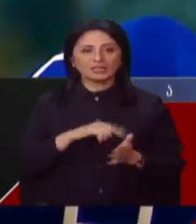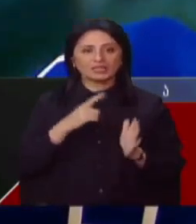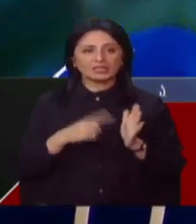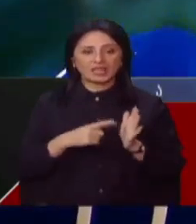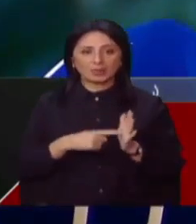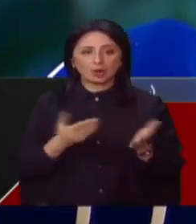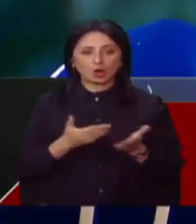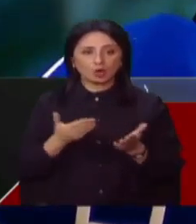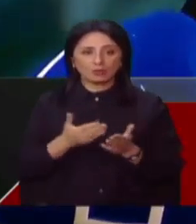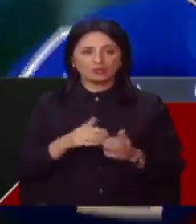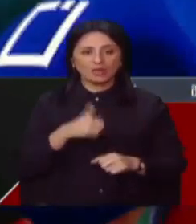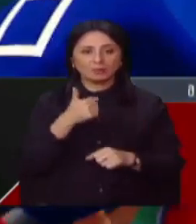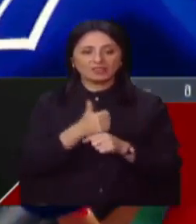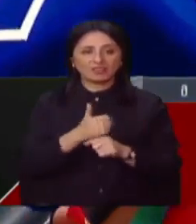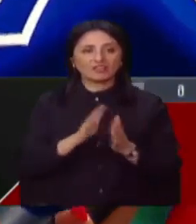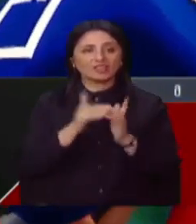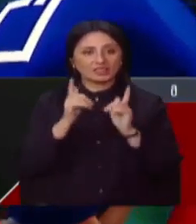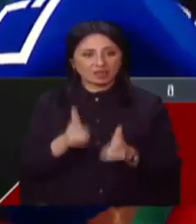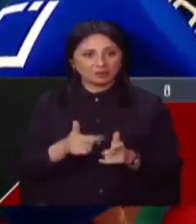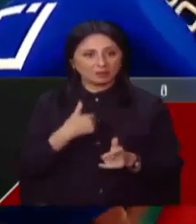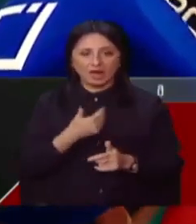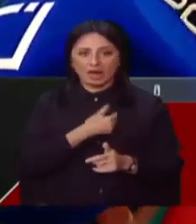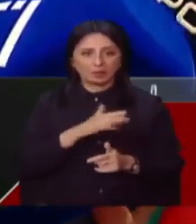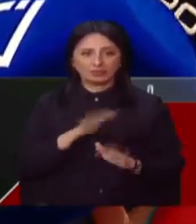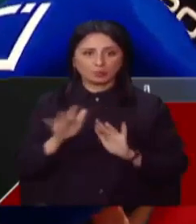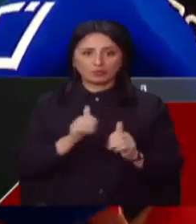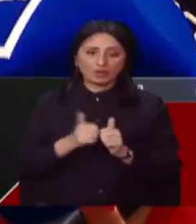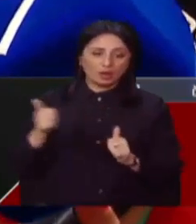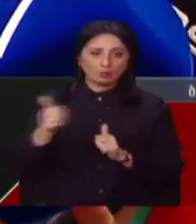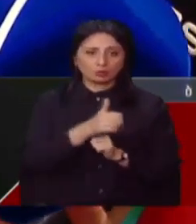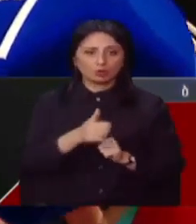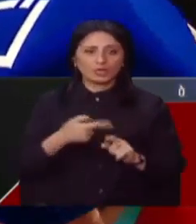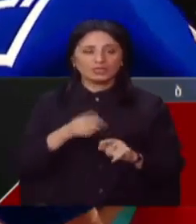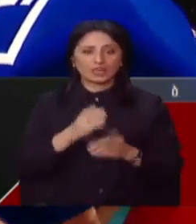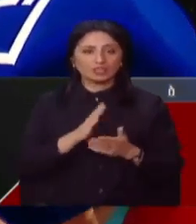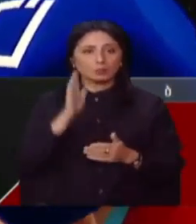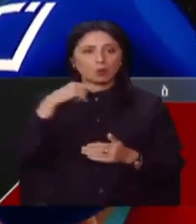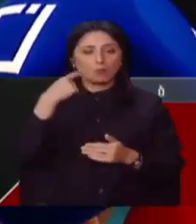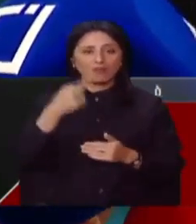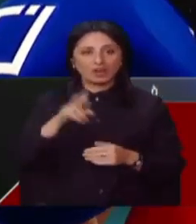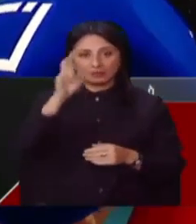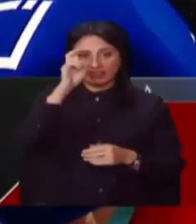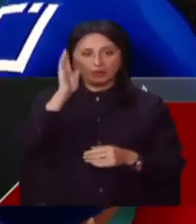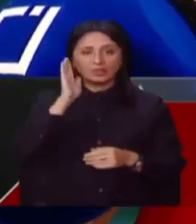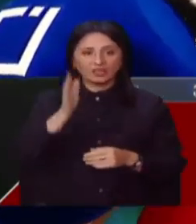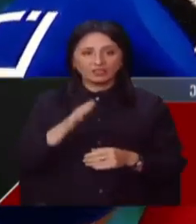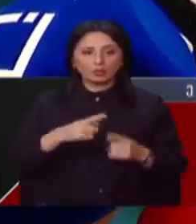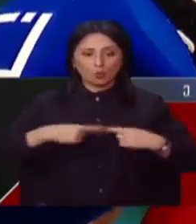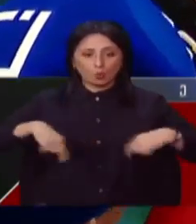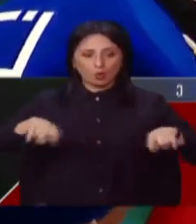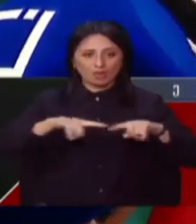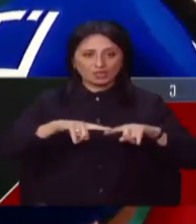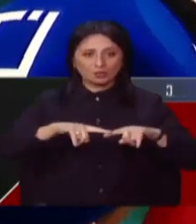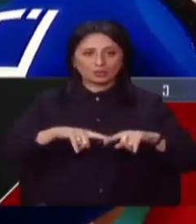საკითხები, რომლებზეც აპრიორი ვთანხმდებით, მე არ მინდა რომ მოვლენებს გავუსწრო. ეს არის ის, რომ მომავალი მთავრობა იქნება